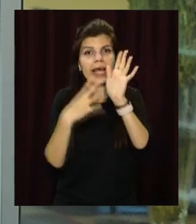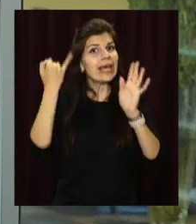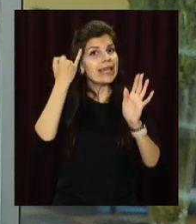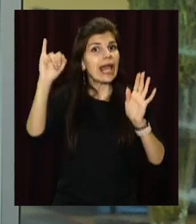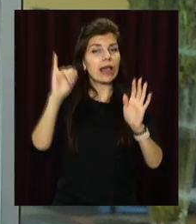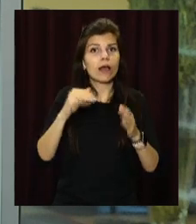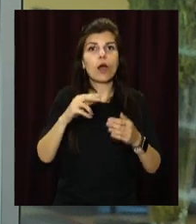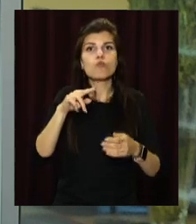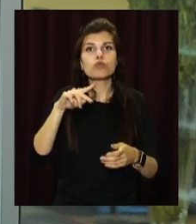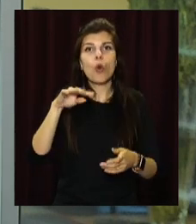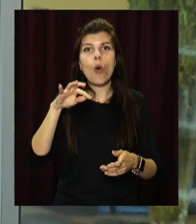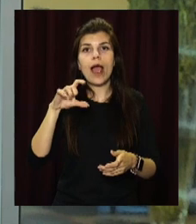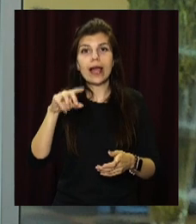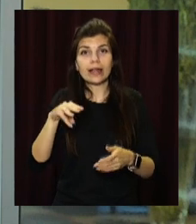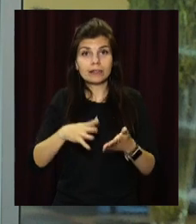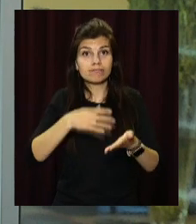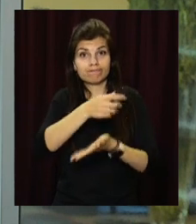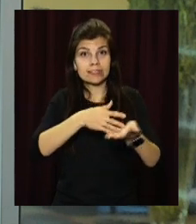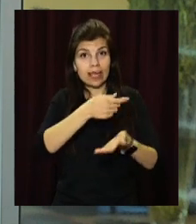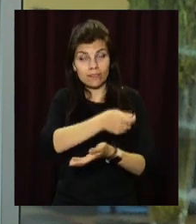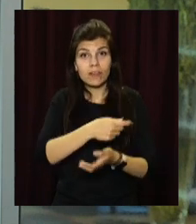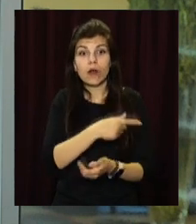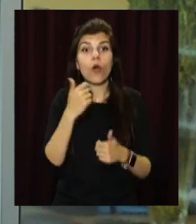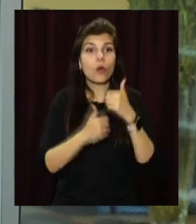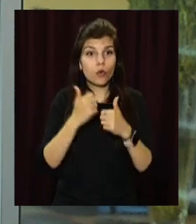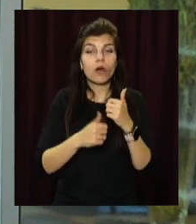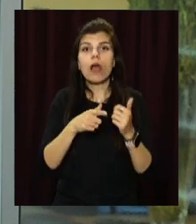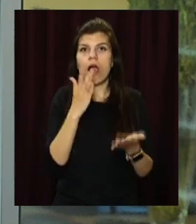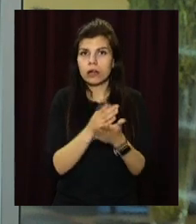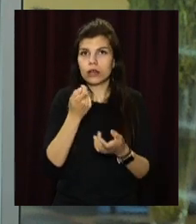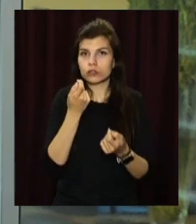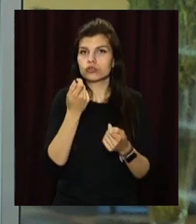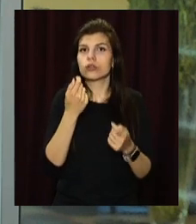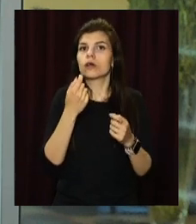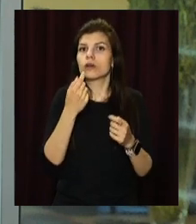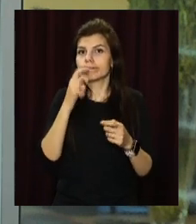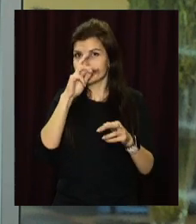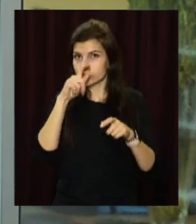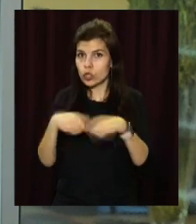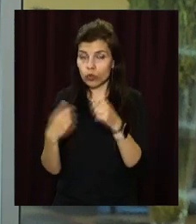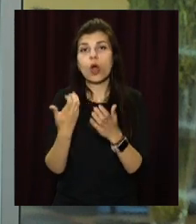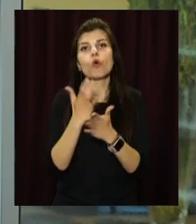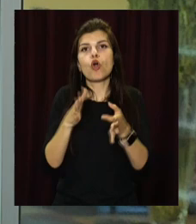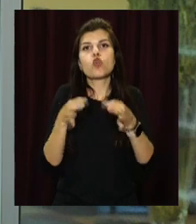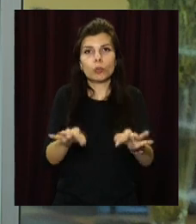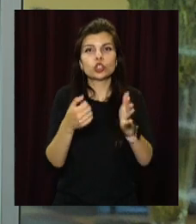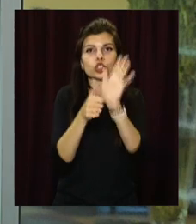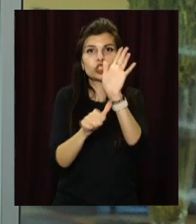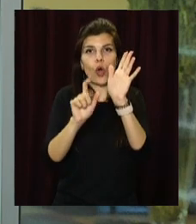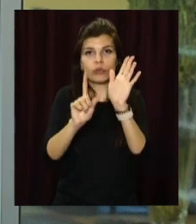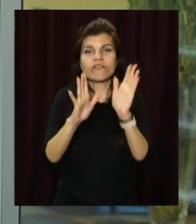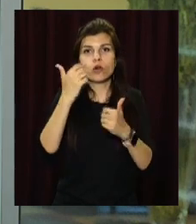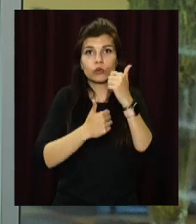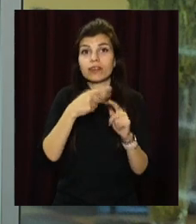проєктів. Втім, через порушення правил конкурсу до голосування допустили тільки 61. За них кам'янчани проголосували